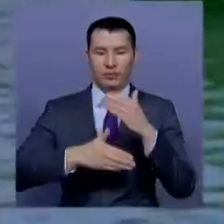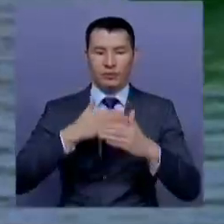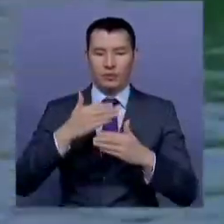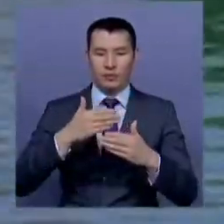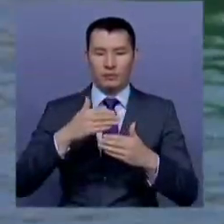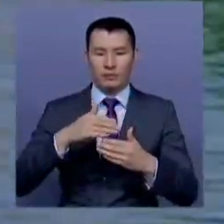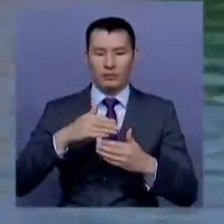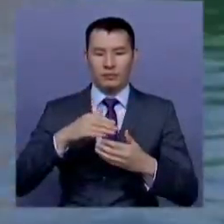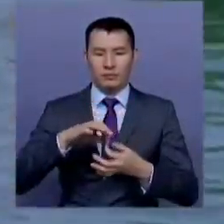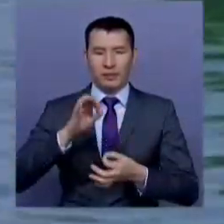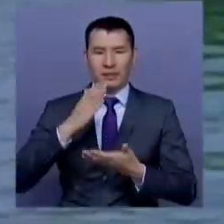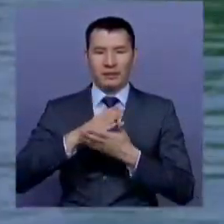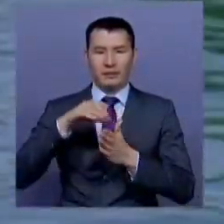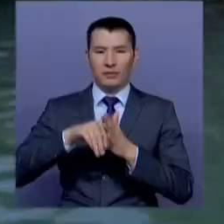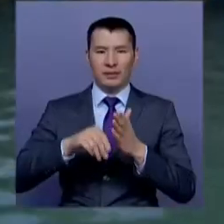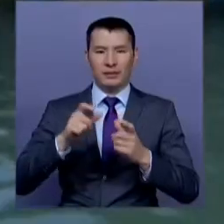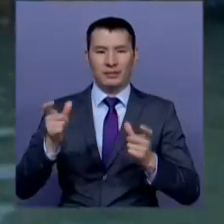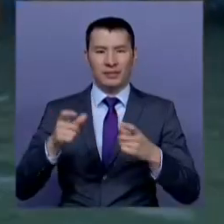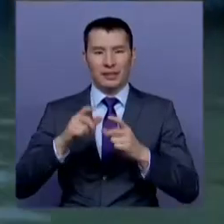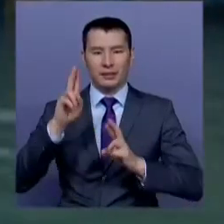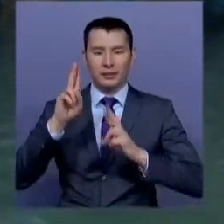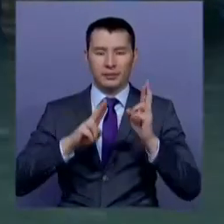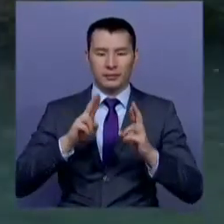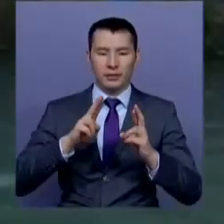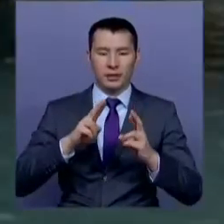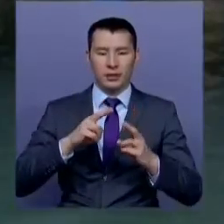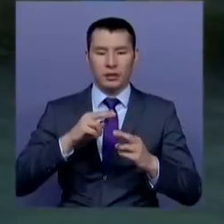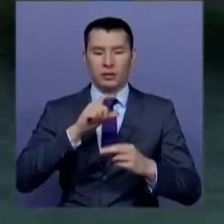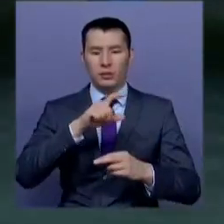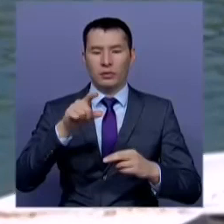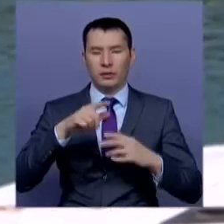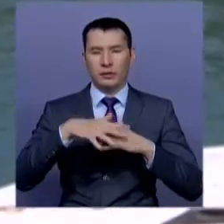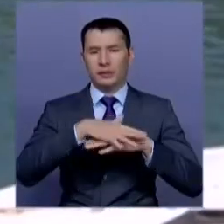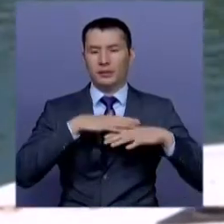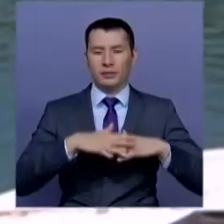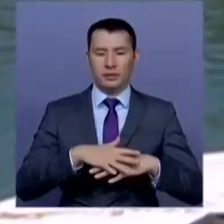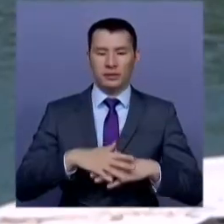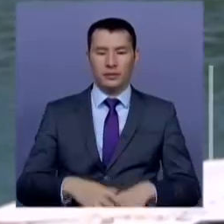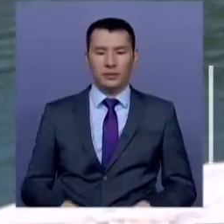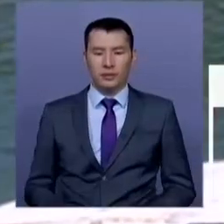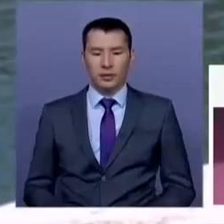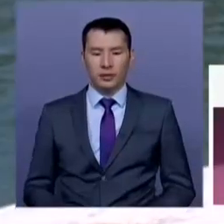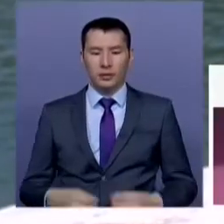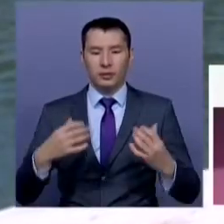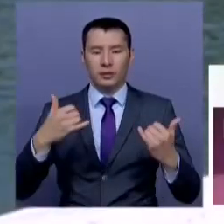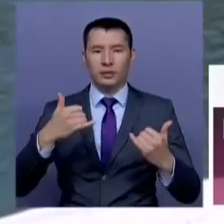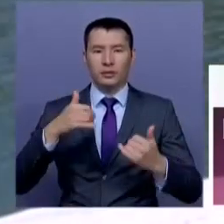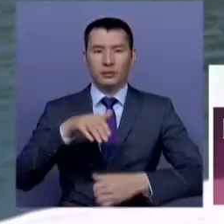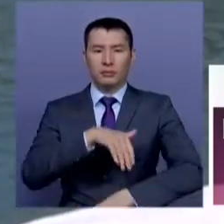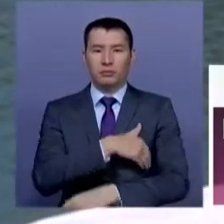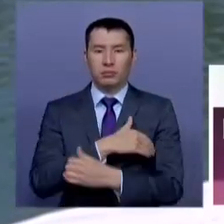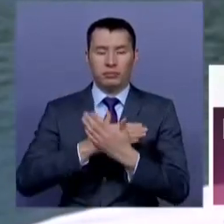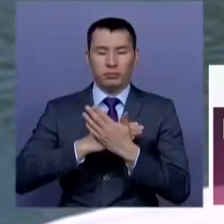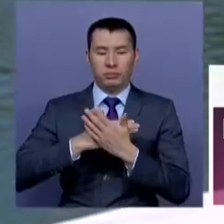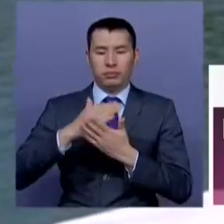с карантинными ограничениями. А желающих отдохнуть на водоемах хоть отбавляй. Сегодня температура воздуха поднялась до 30